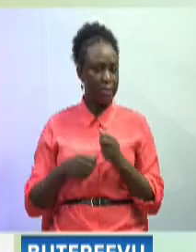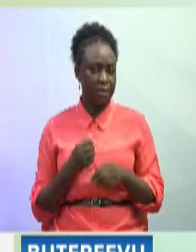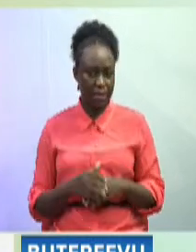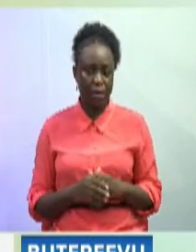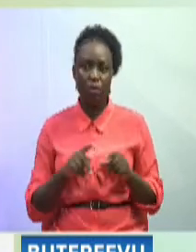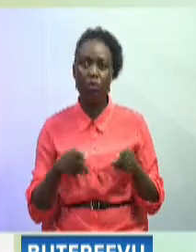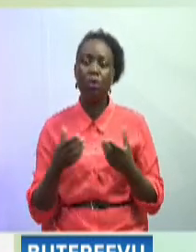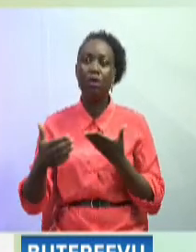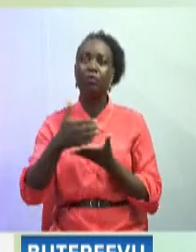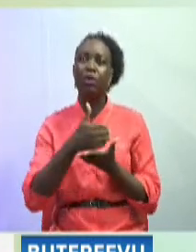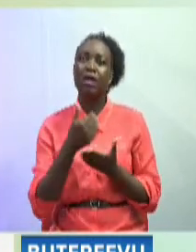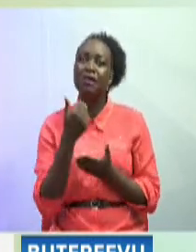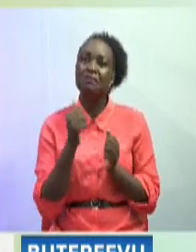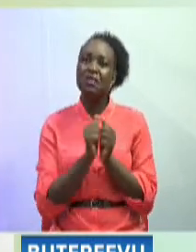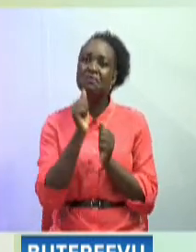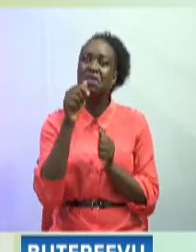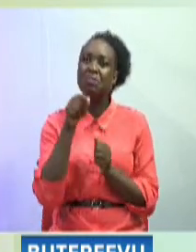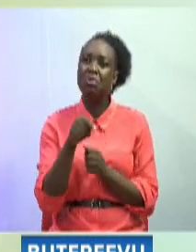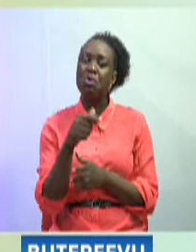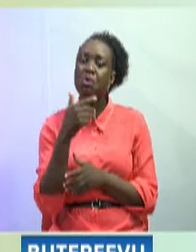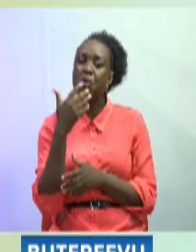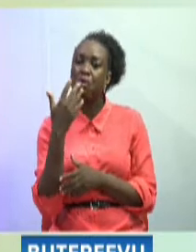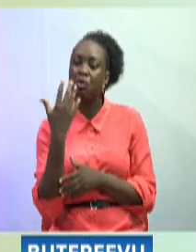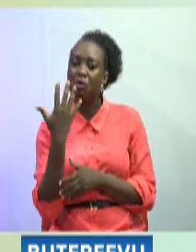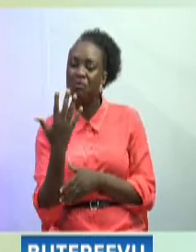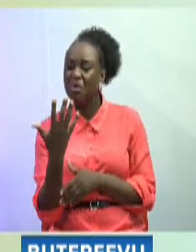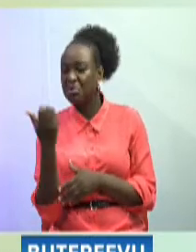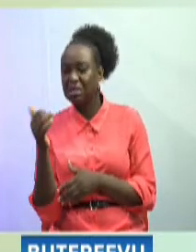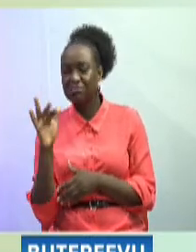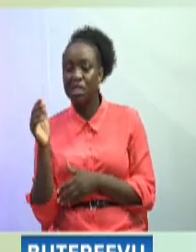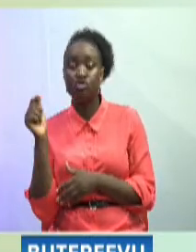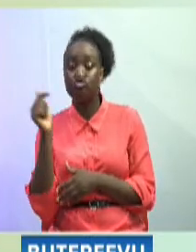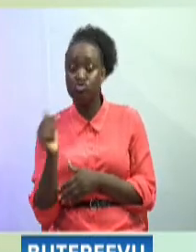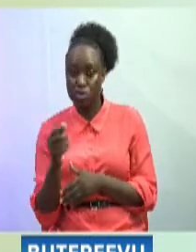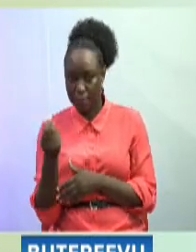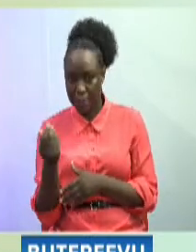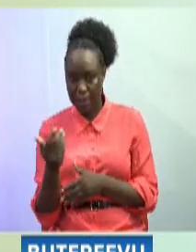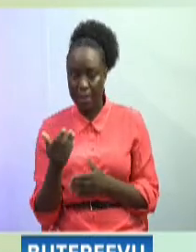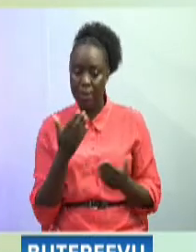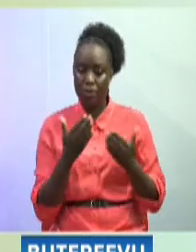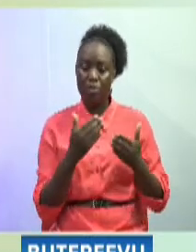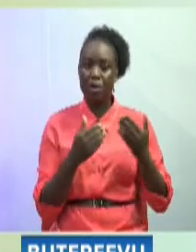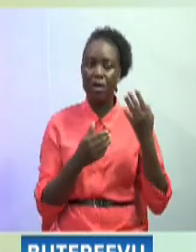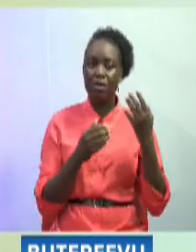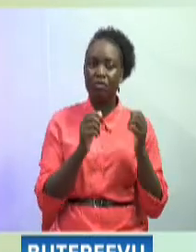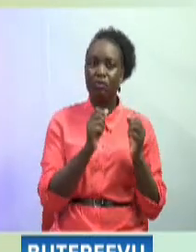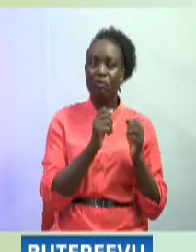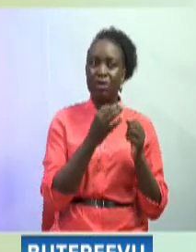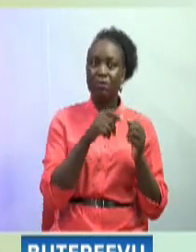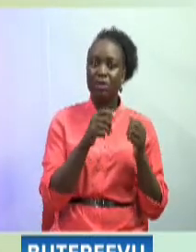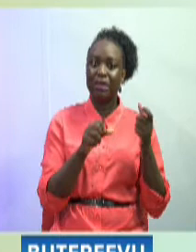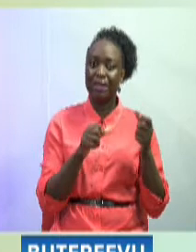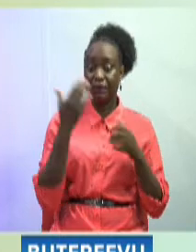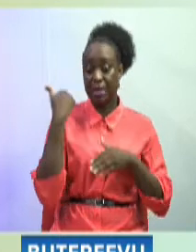collected 15.466 trillion compared to 13.97 trillion same period